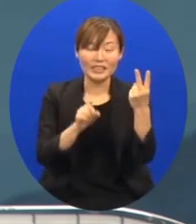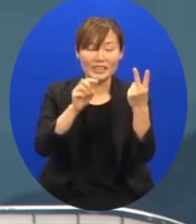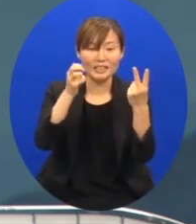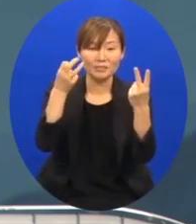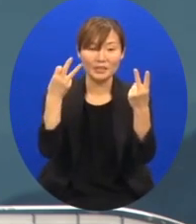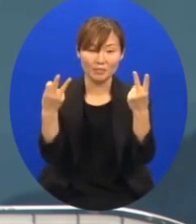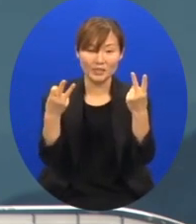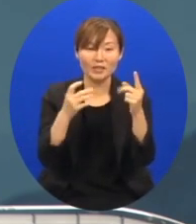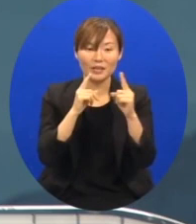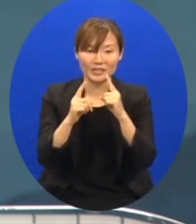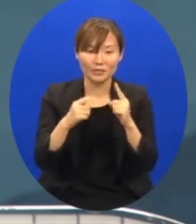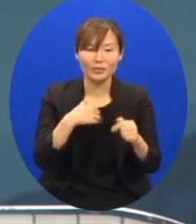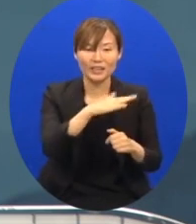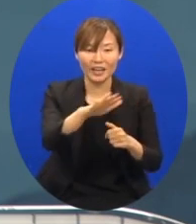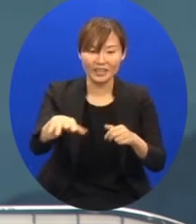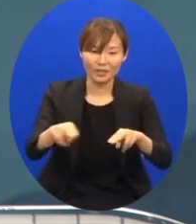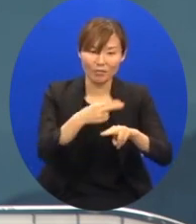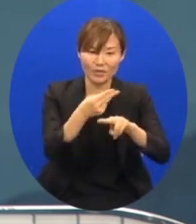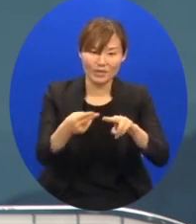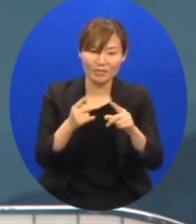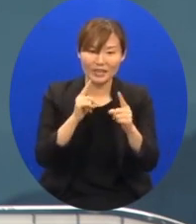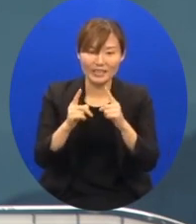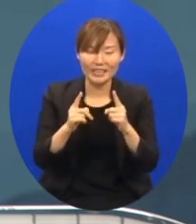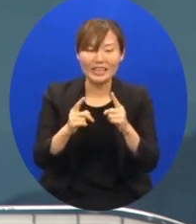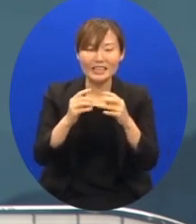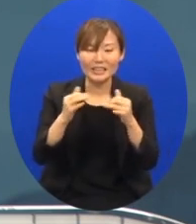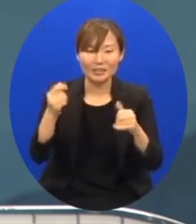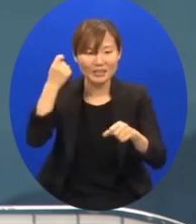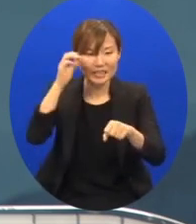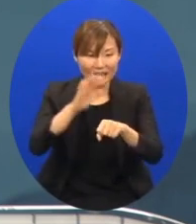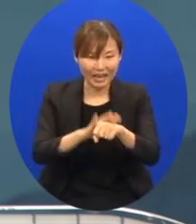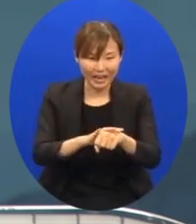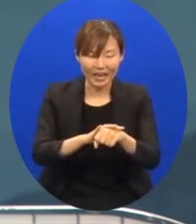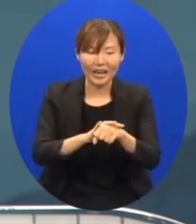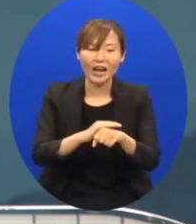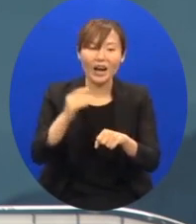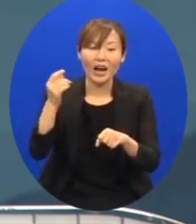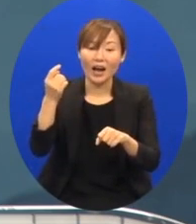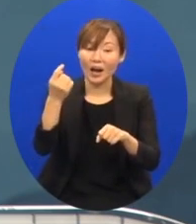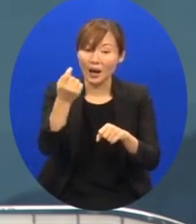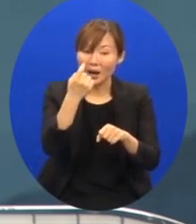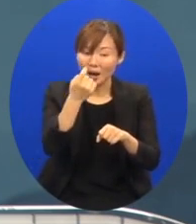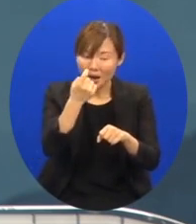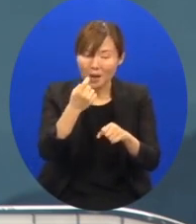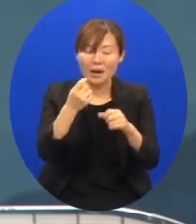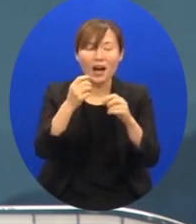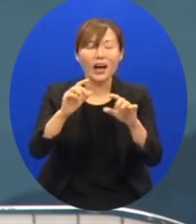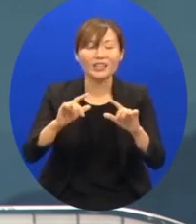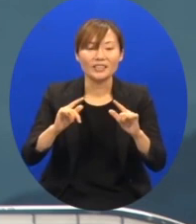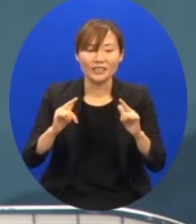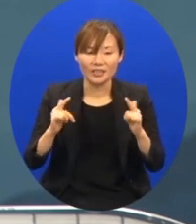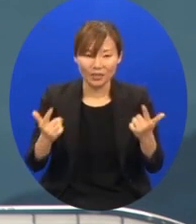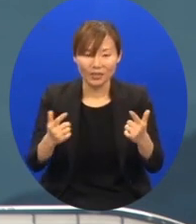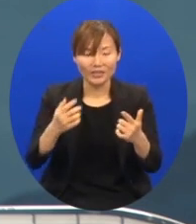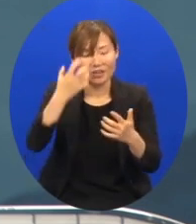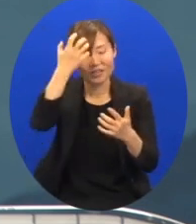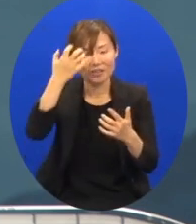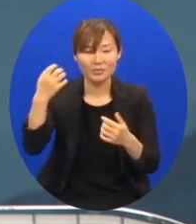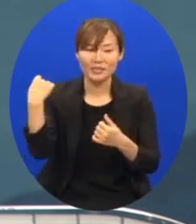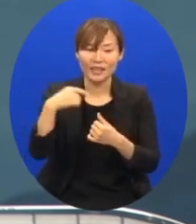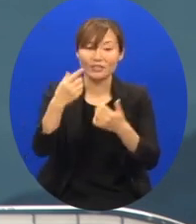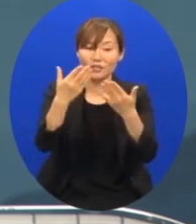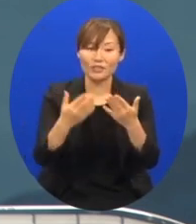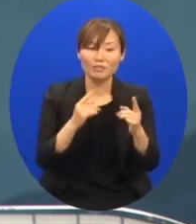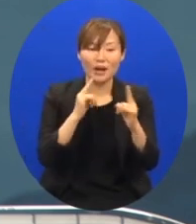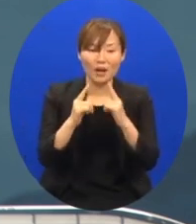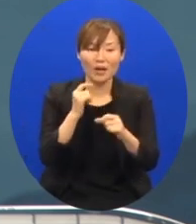사람의 g 에서 배운 말로 하지 아니하고 성령께서 가르쳐 주시는 말로 합니다 다시 말하면